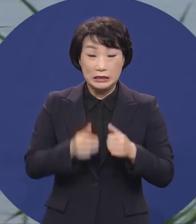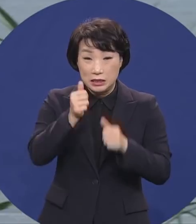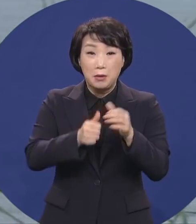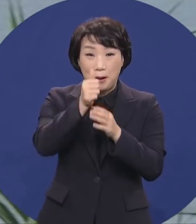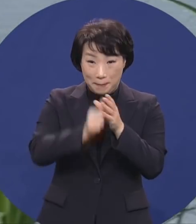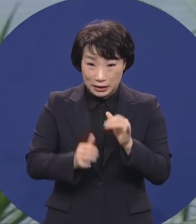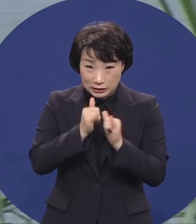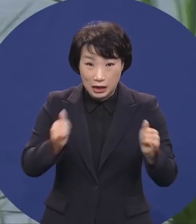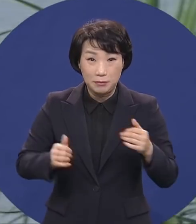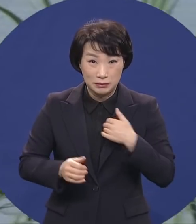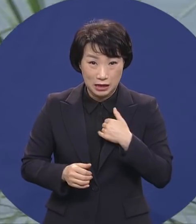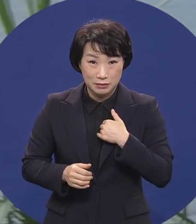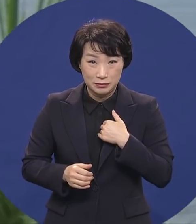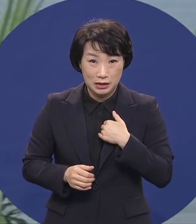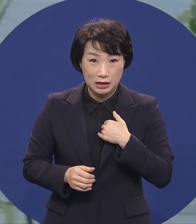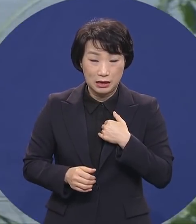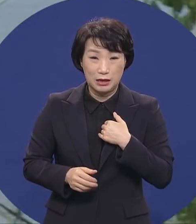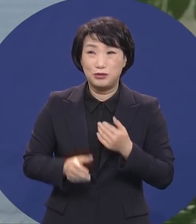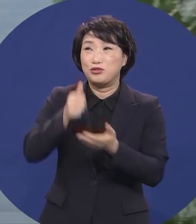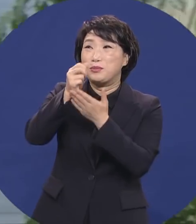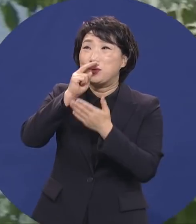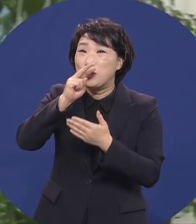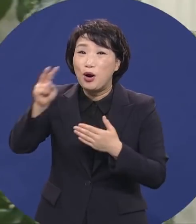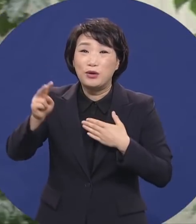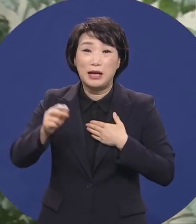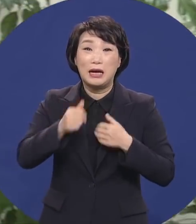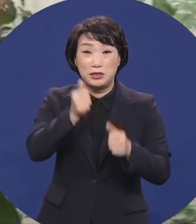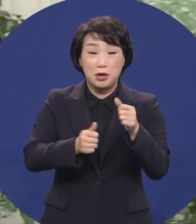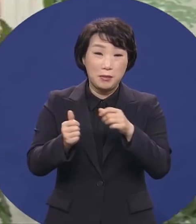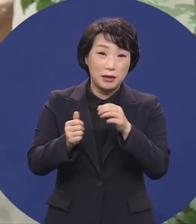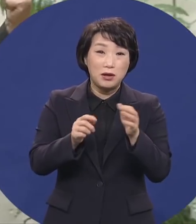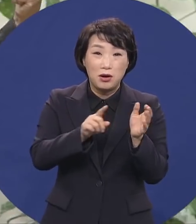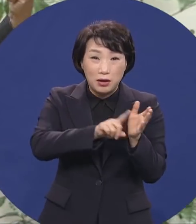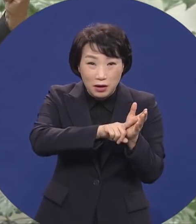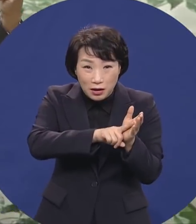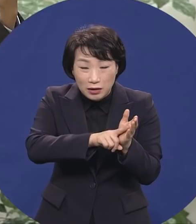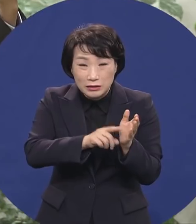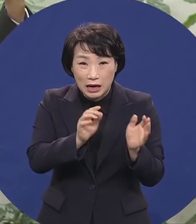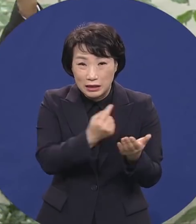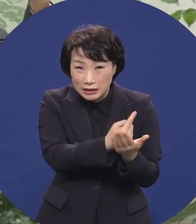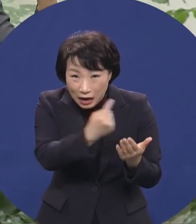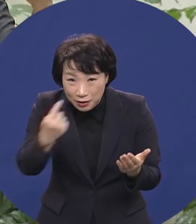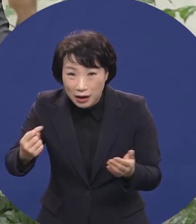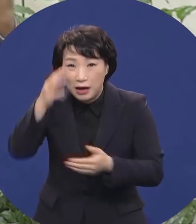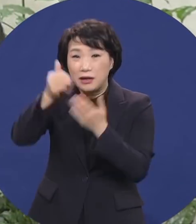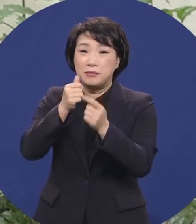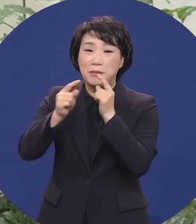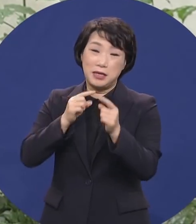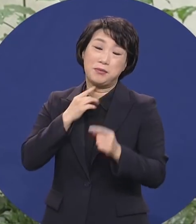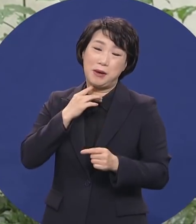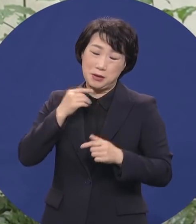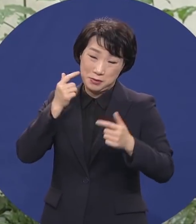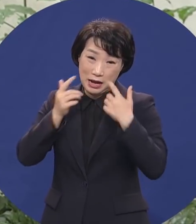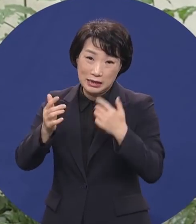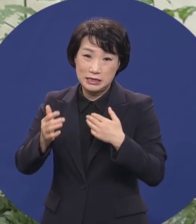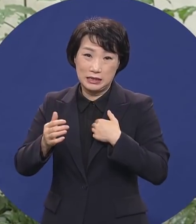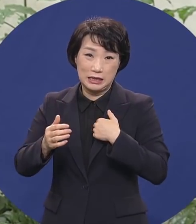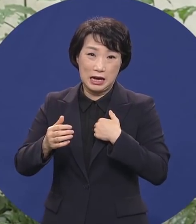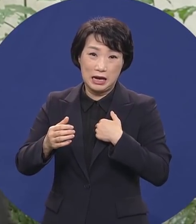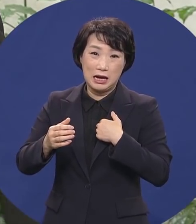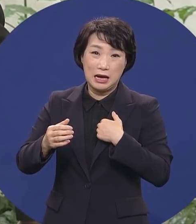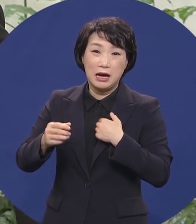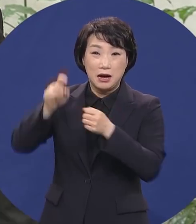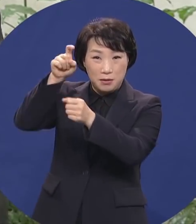든 자입니다. 주여 시험에서 벗어나게 하시고 하나님 말씀만이 선명하게 등대가